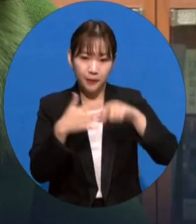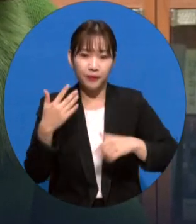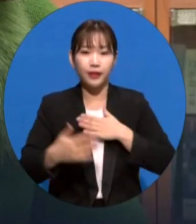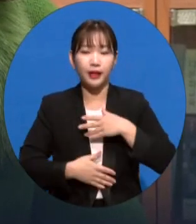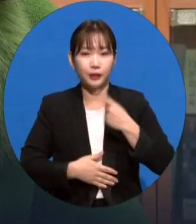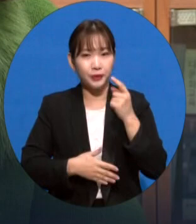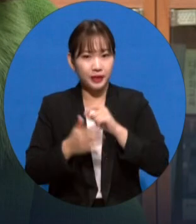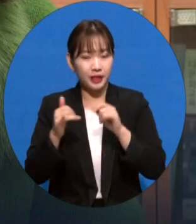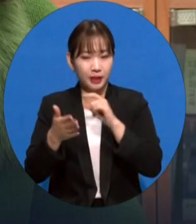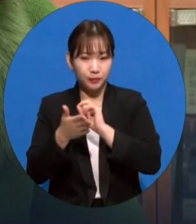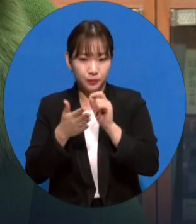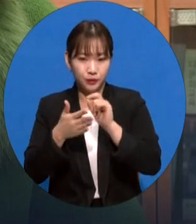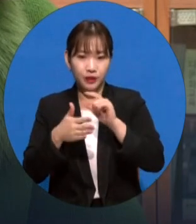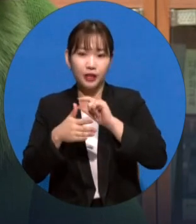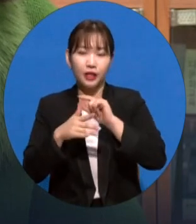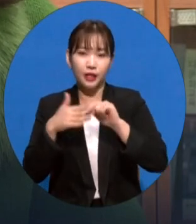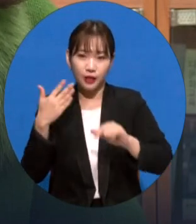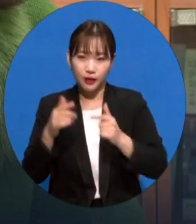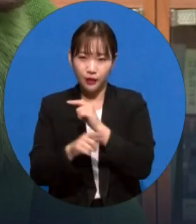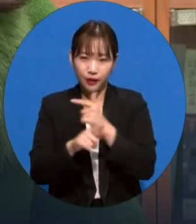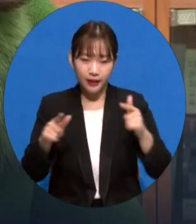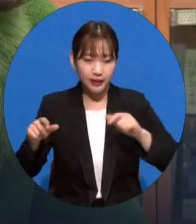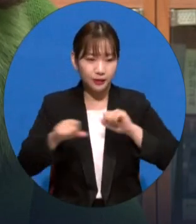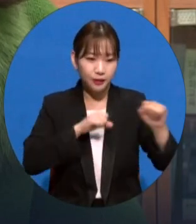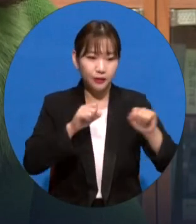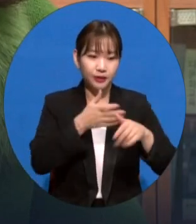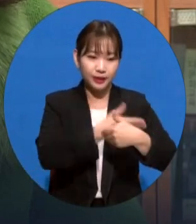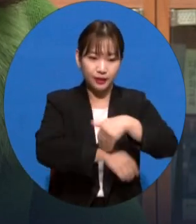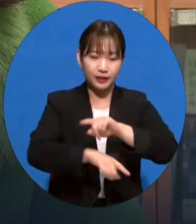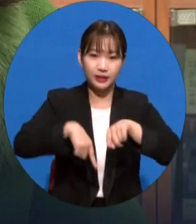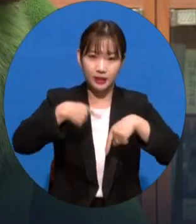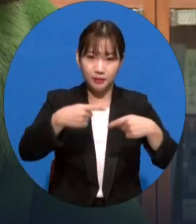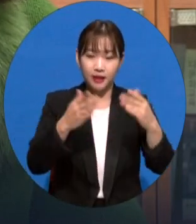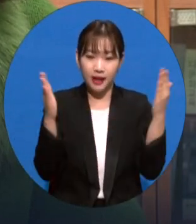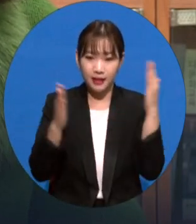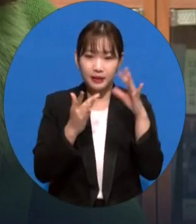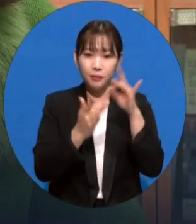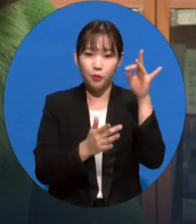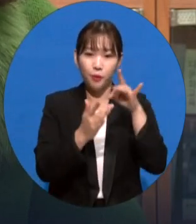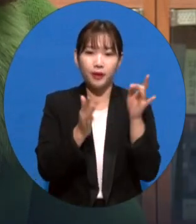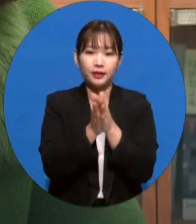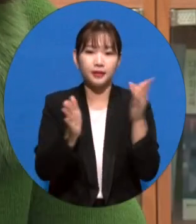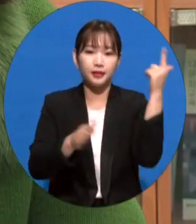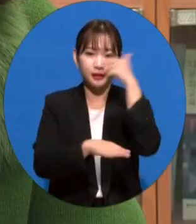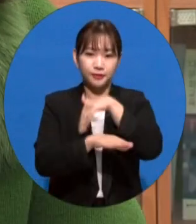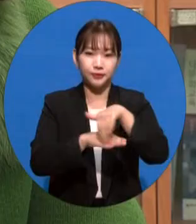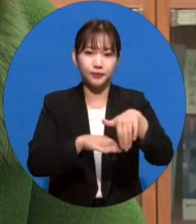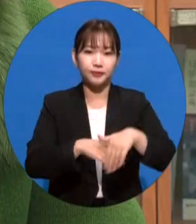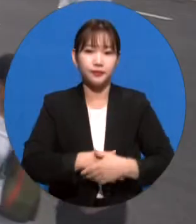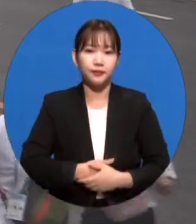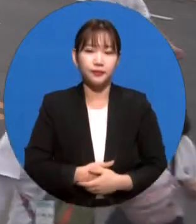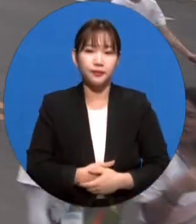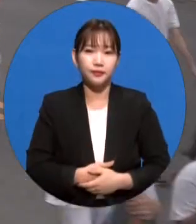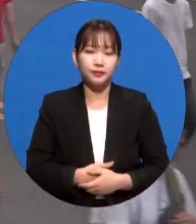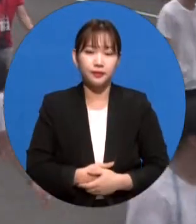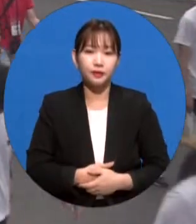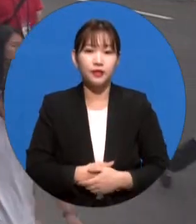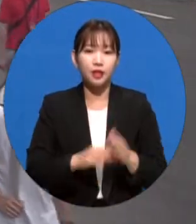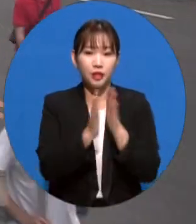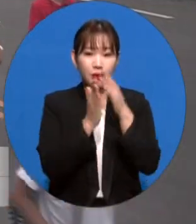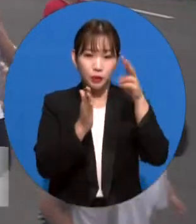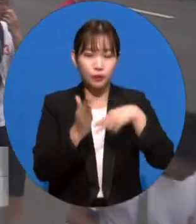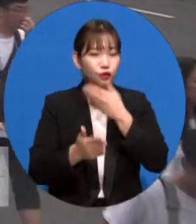작가 프로젝트 등 다양한 독서 활동에 적극 참여한 학생들을 선발하여 실시할 계획입니다.